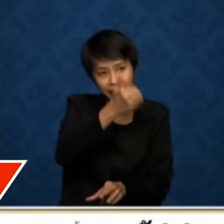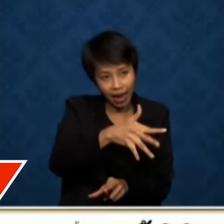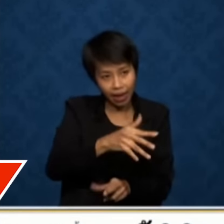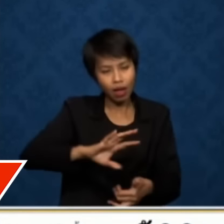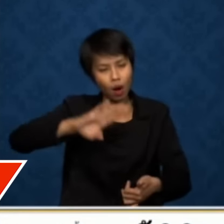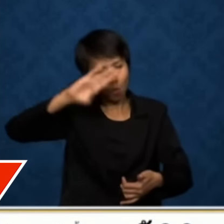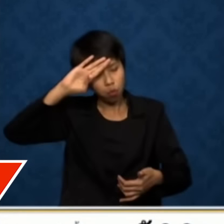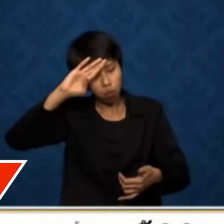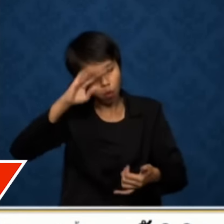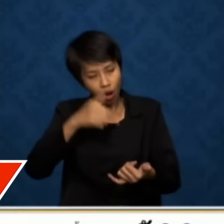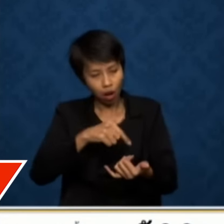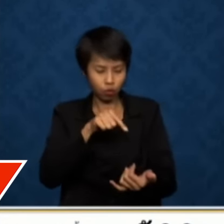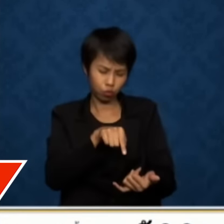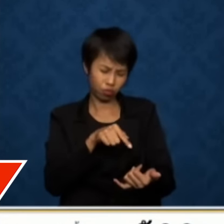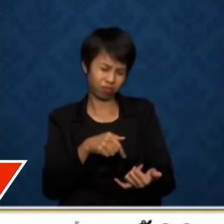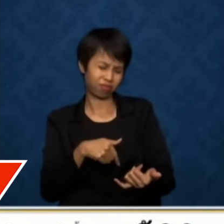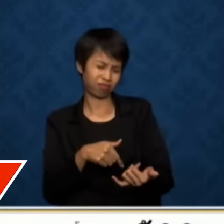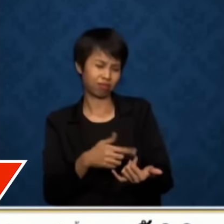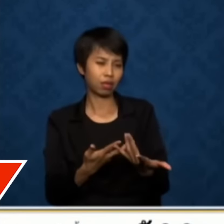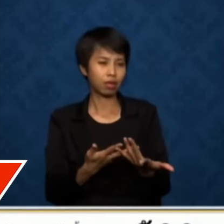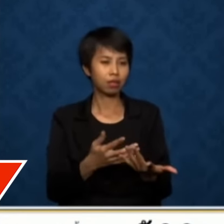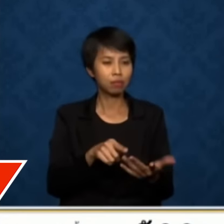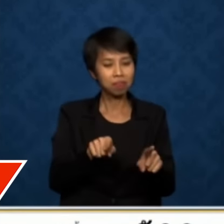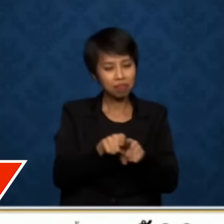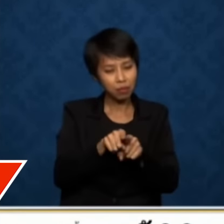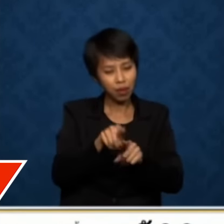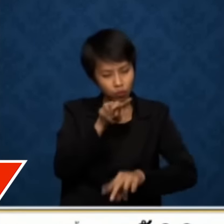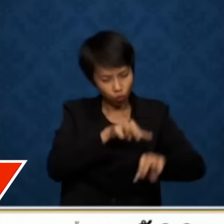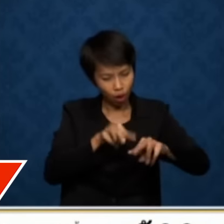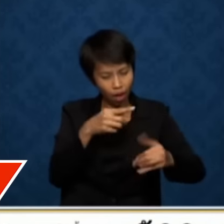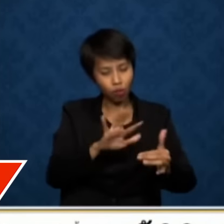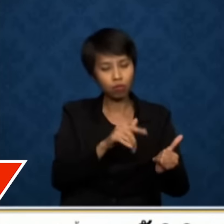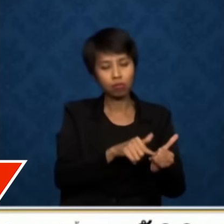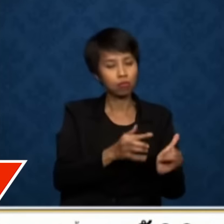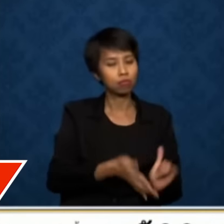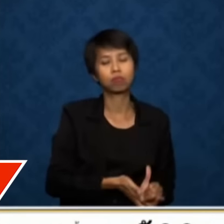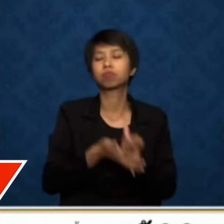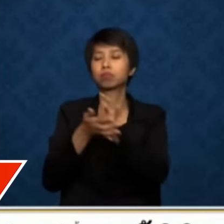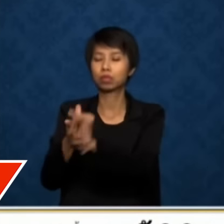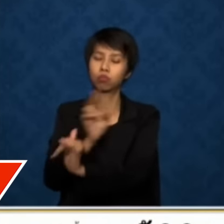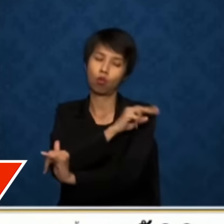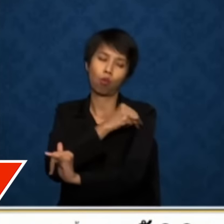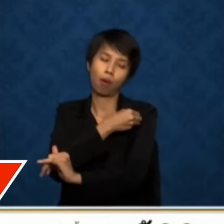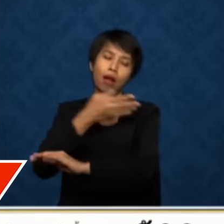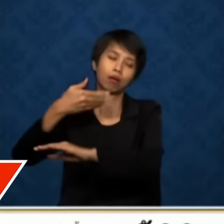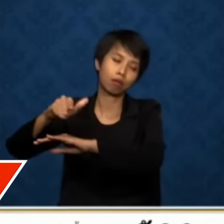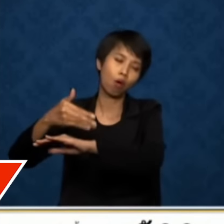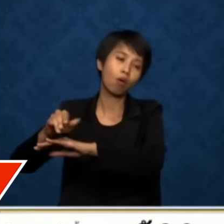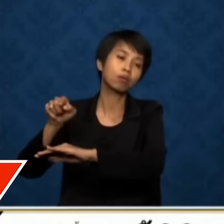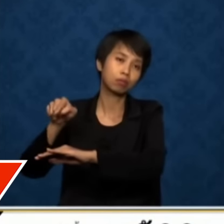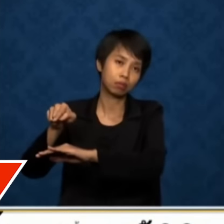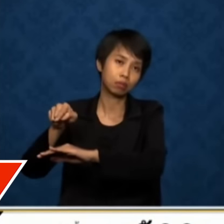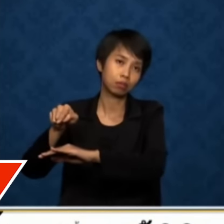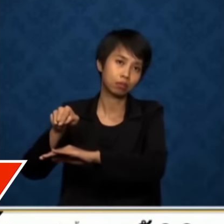การผู้ป่วยและทราบแค่ความดันและออกซิเจนไปนิ้วปุ๊บส่งต่อไปที่โรงพยาบาลข้างนอกทันทีภายในระยะเวลา20